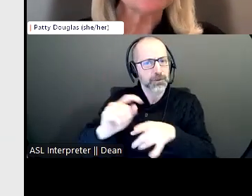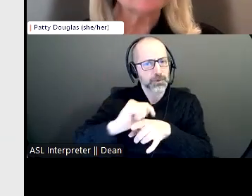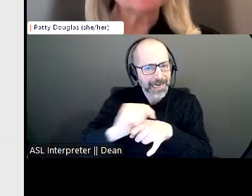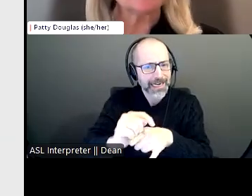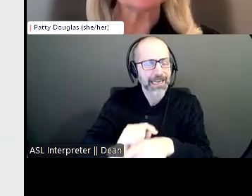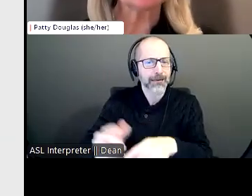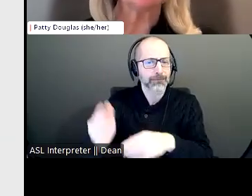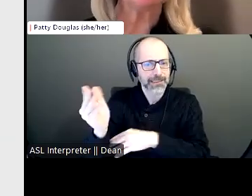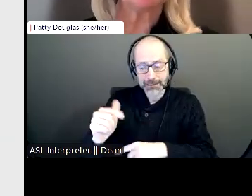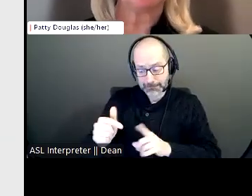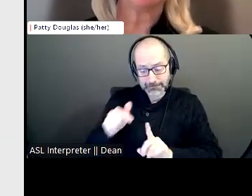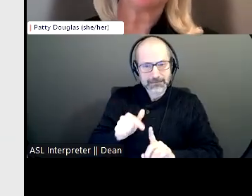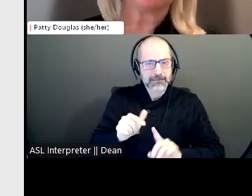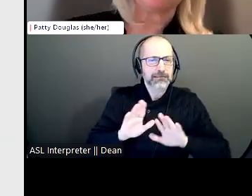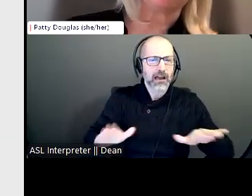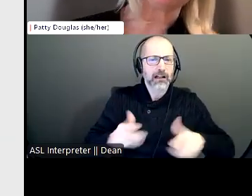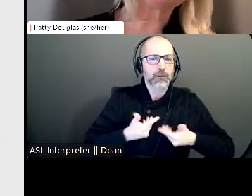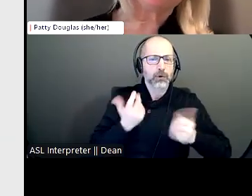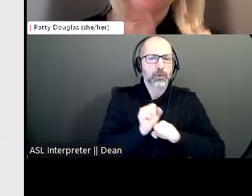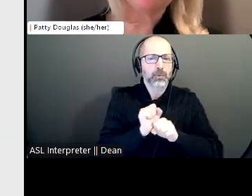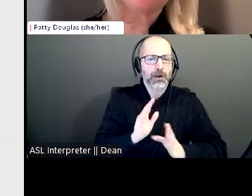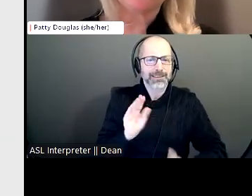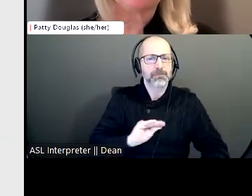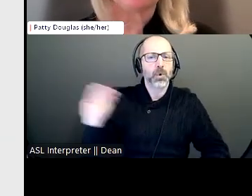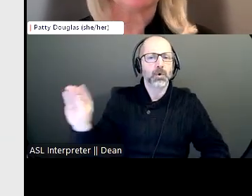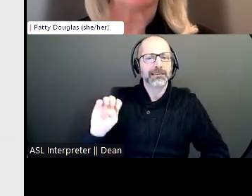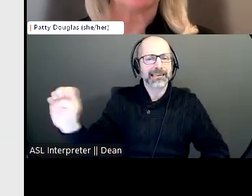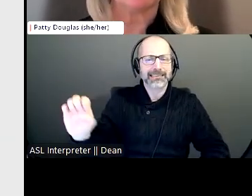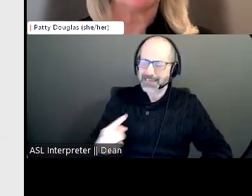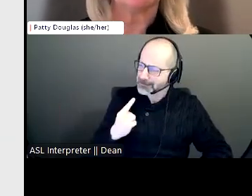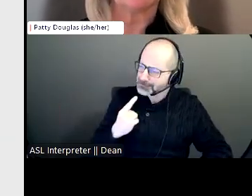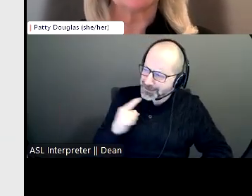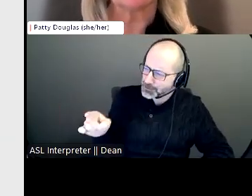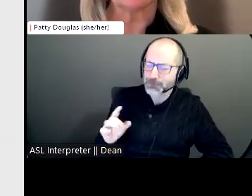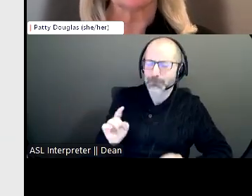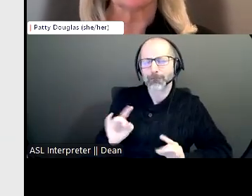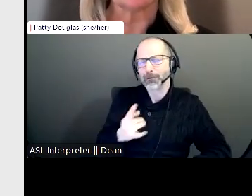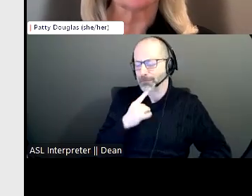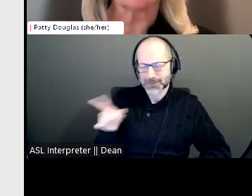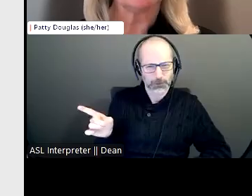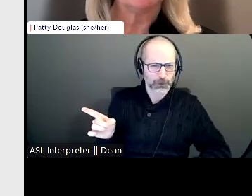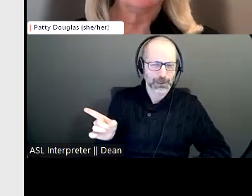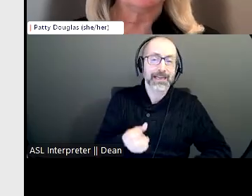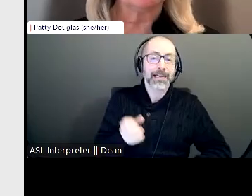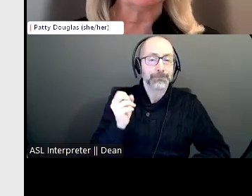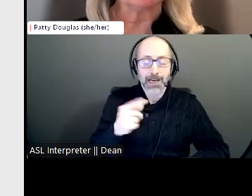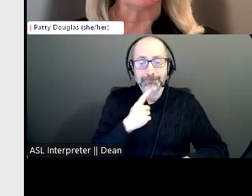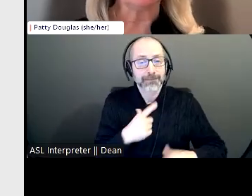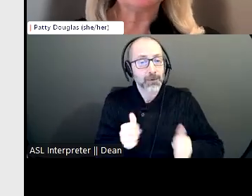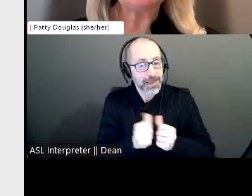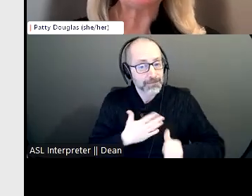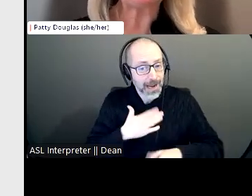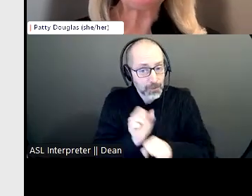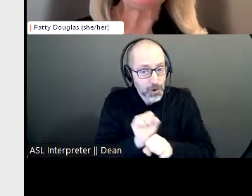formations. Elle travaille avec les enfants et les jeunes. Elle a déménagé dans l'Est et elle me manque